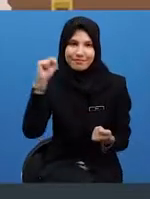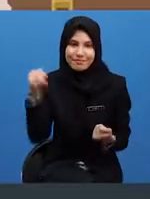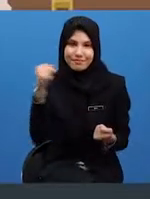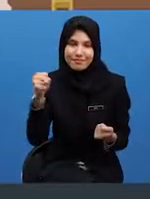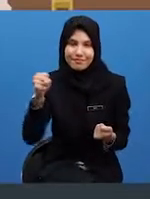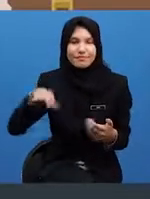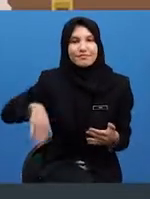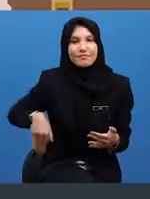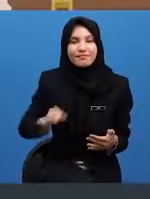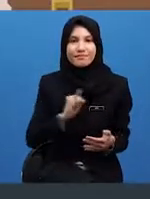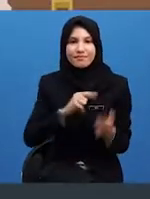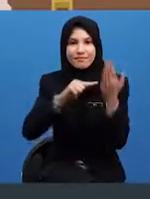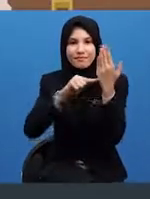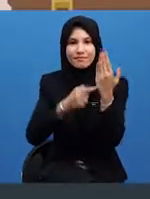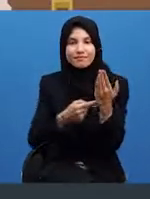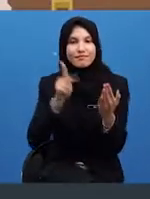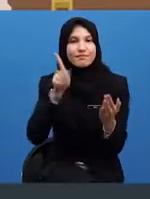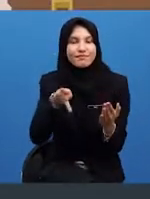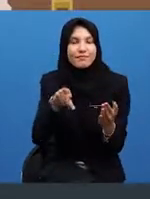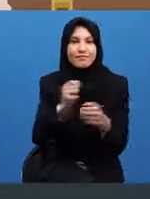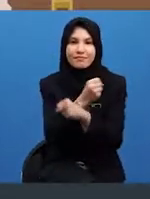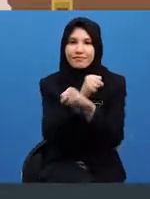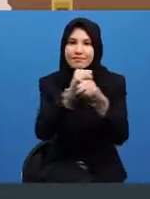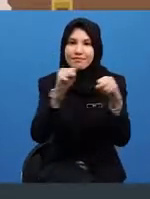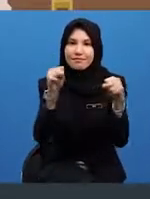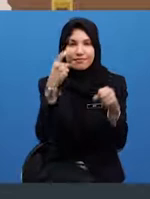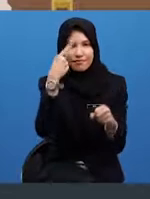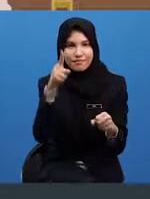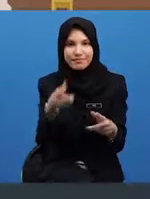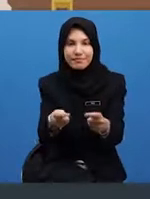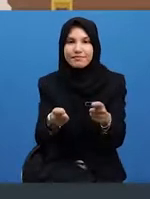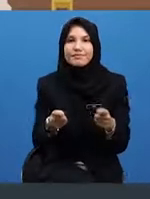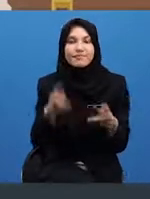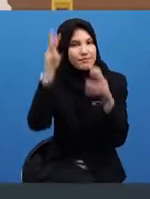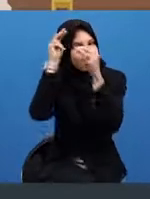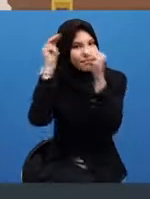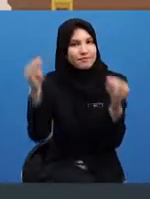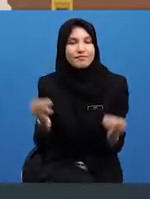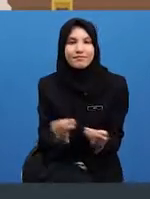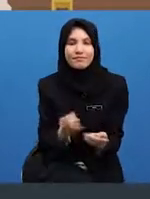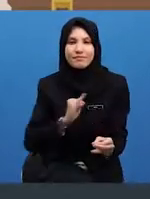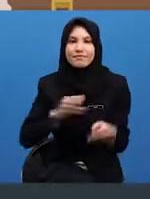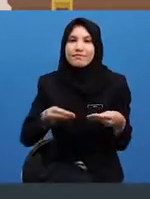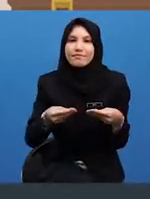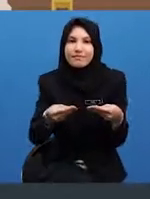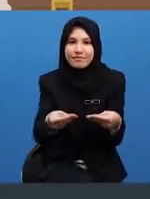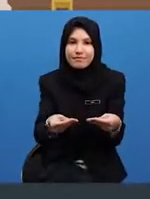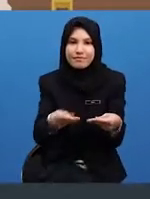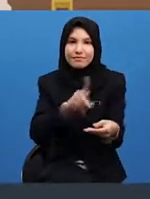Sebelum saya bermula, pastikan anda bersedia untuk menerima maklumat yang saya hendak